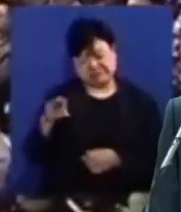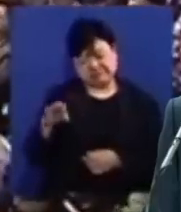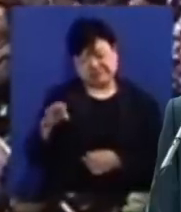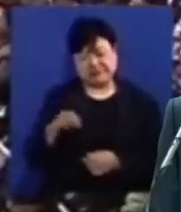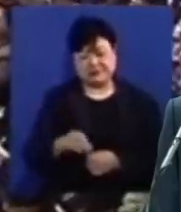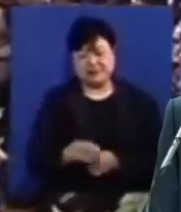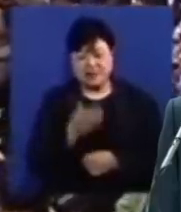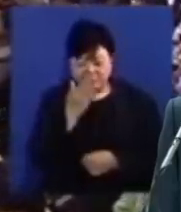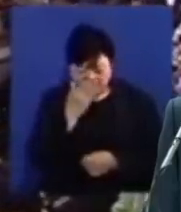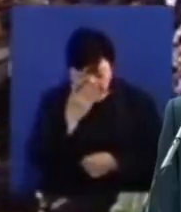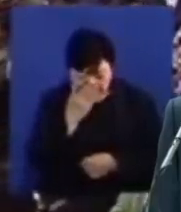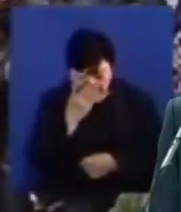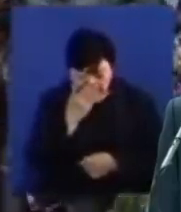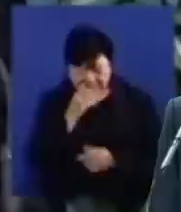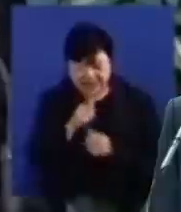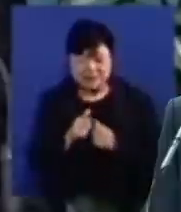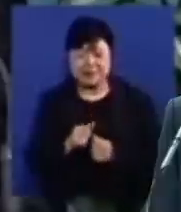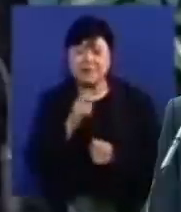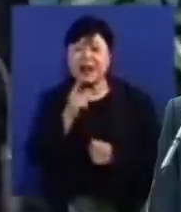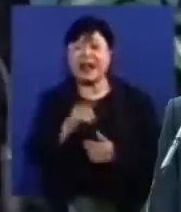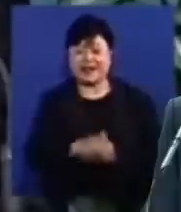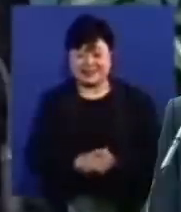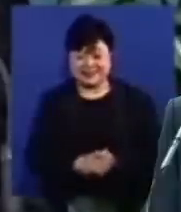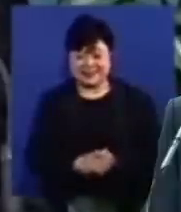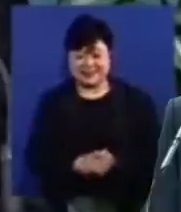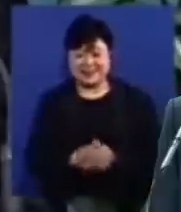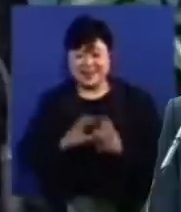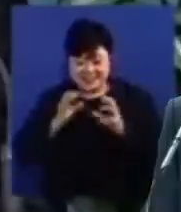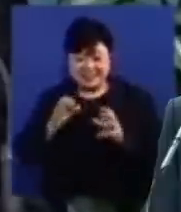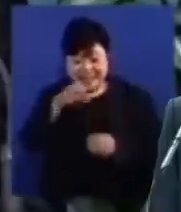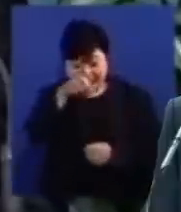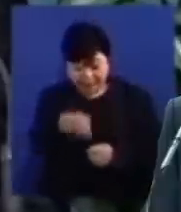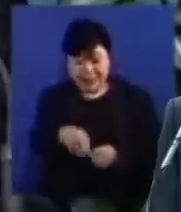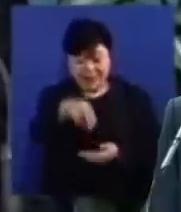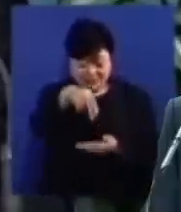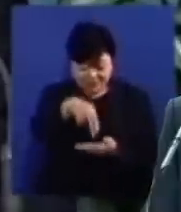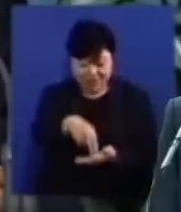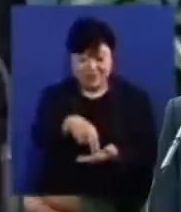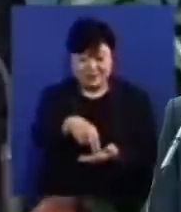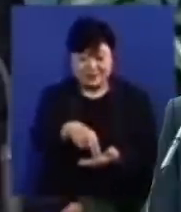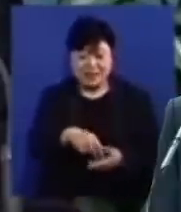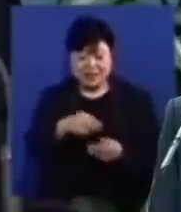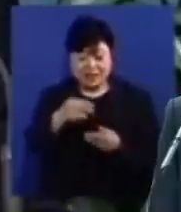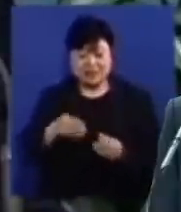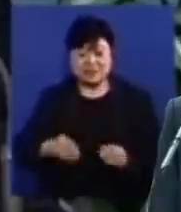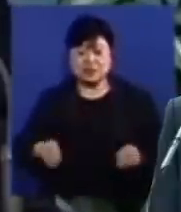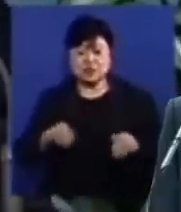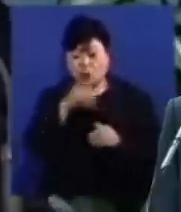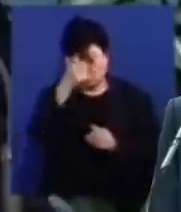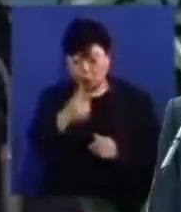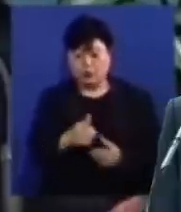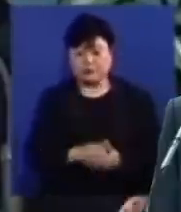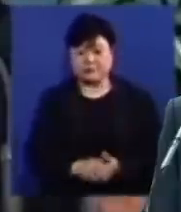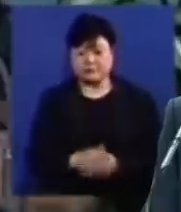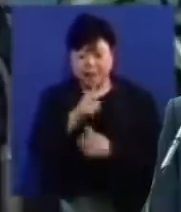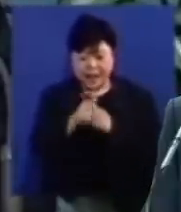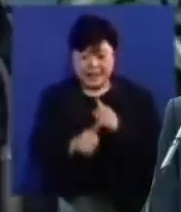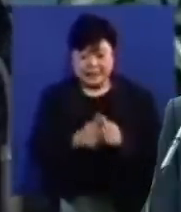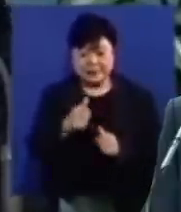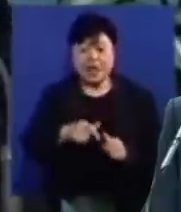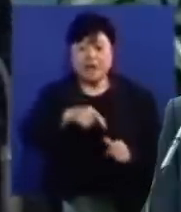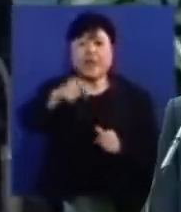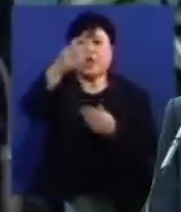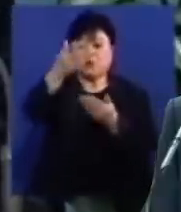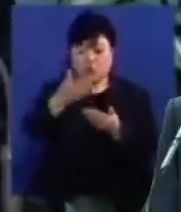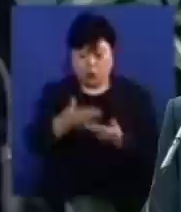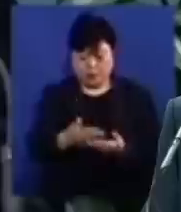근데 겸손해서 하나님 앞에 하는 말이고 세상 앞에 나가서는 나는 택하신 족속이다. 하나님이 나를 택해